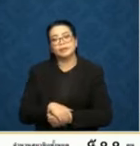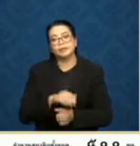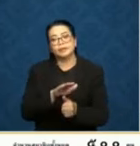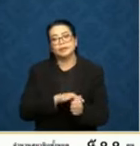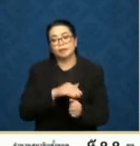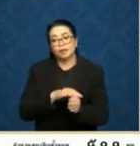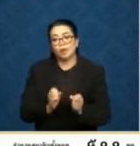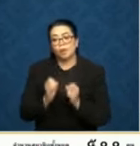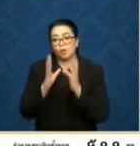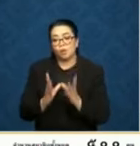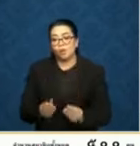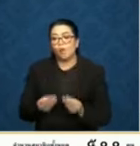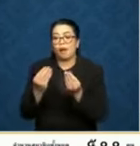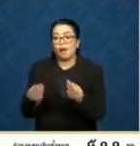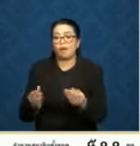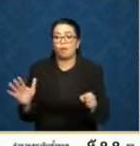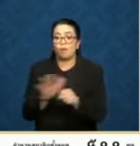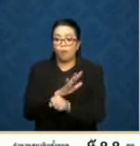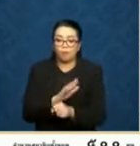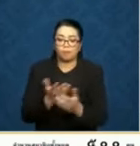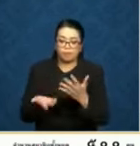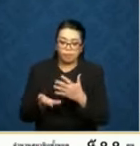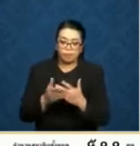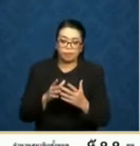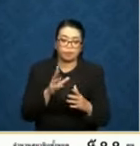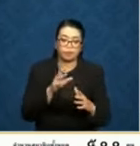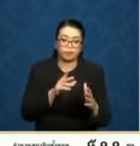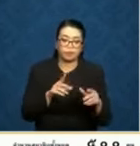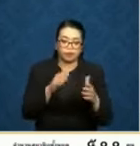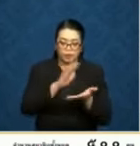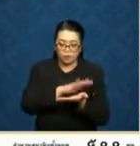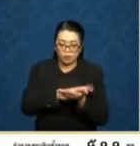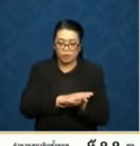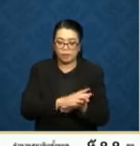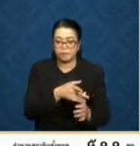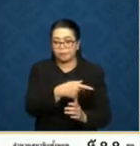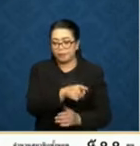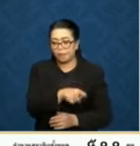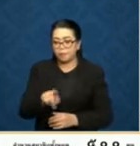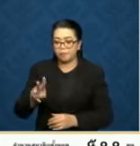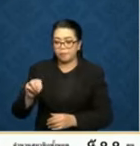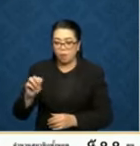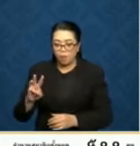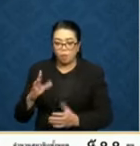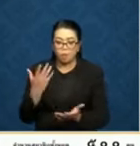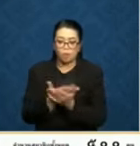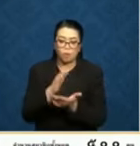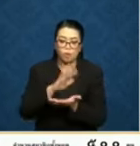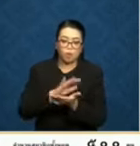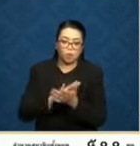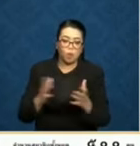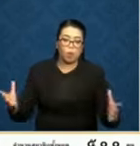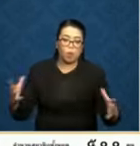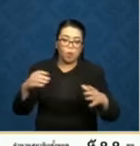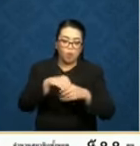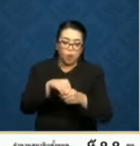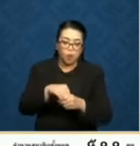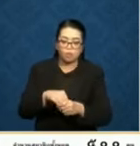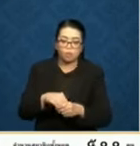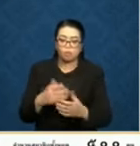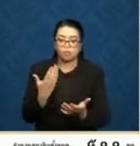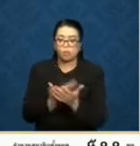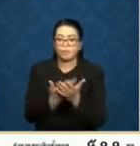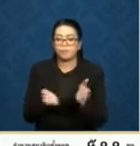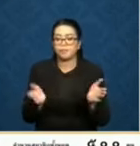ไปเติมครูให้ครบฉันเรียน ก็ทำไมไละครับจะยุปลงเรียน จะคู่บรùมลงเรียน ชุมชนกไม่ยอม